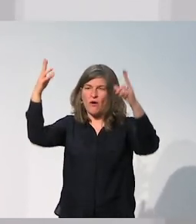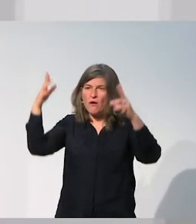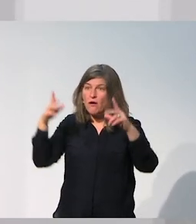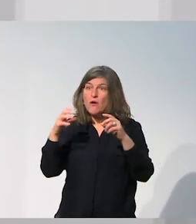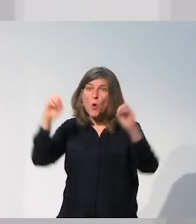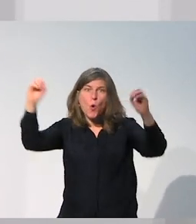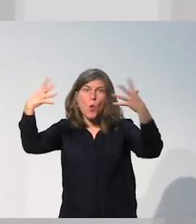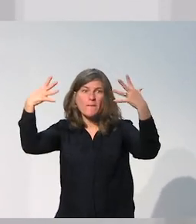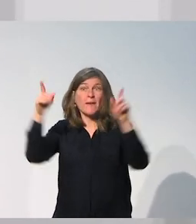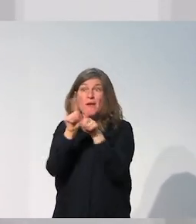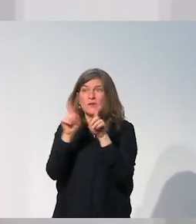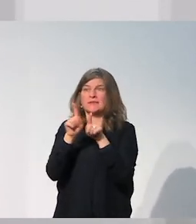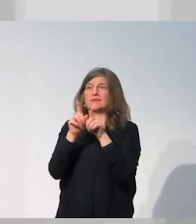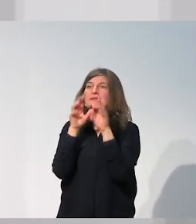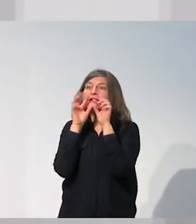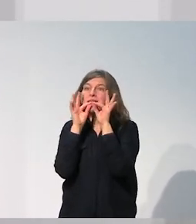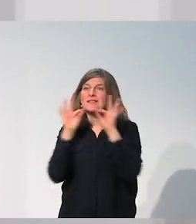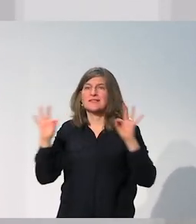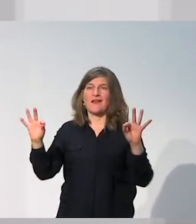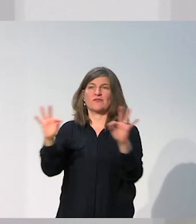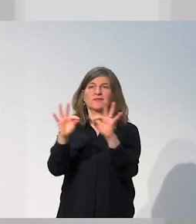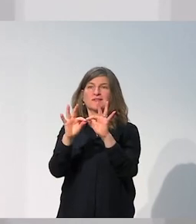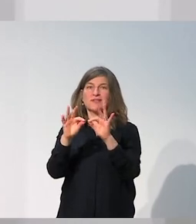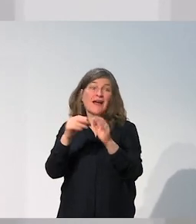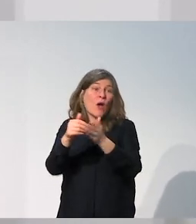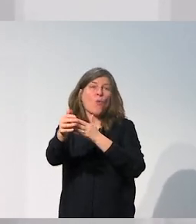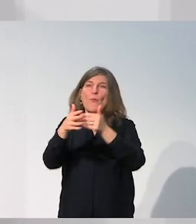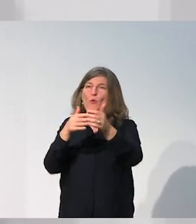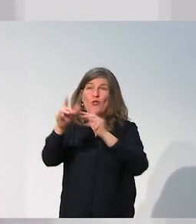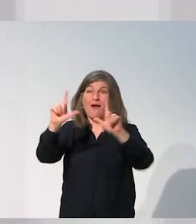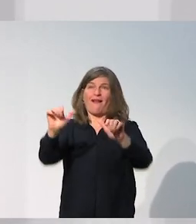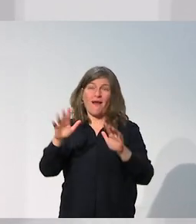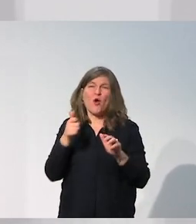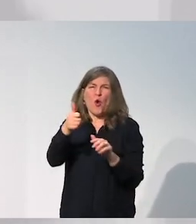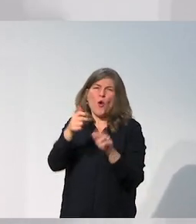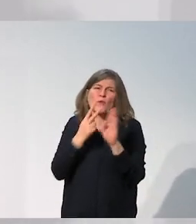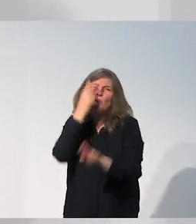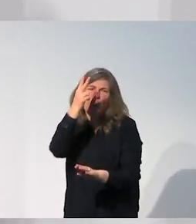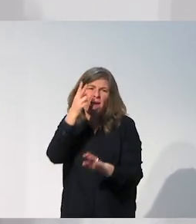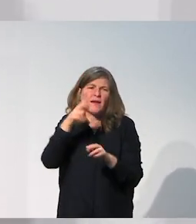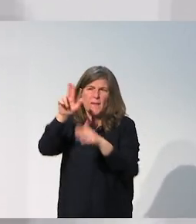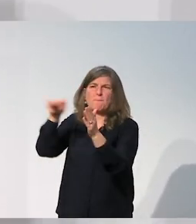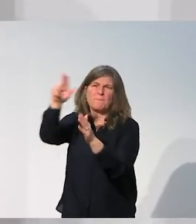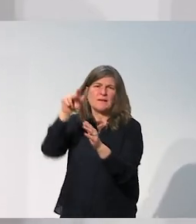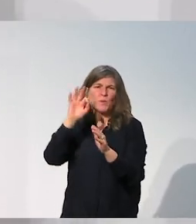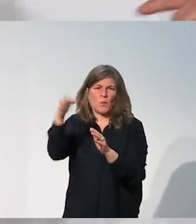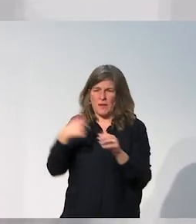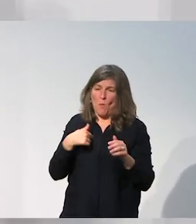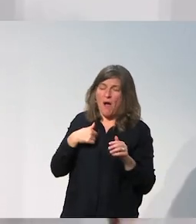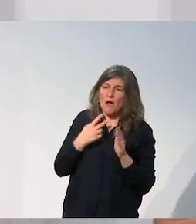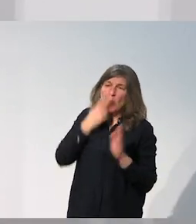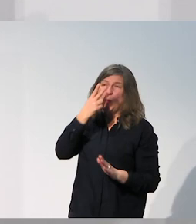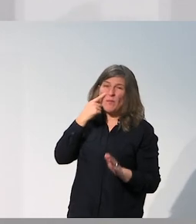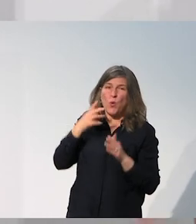et c'est du bonheur. Les peintres sont plus doués que moi avec le bonheur. Il faudrait qu'un jour, si on fait